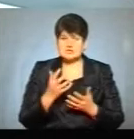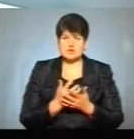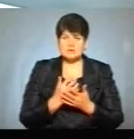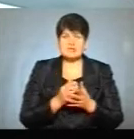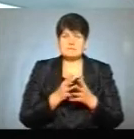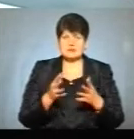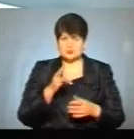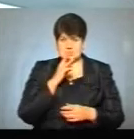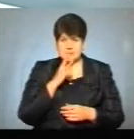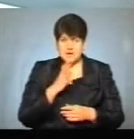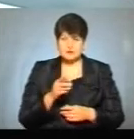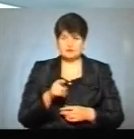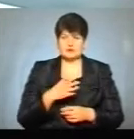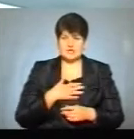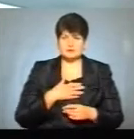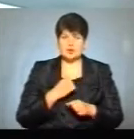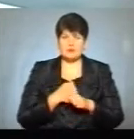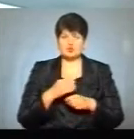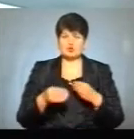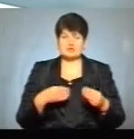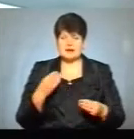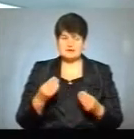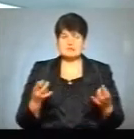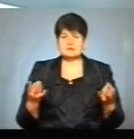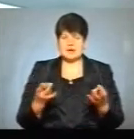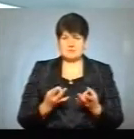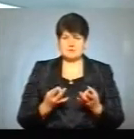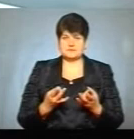заробітну плату. Тому нашим роботодавцям все ж таки треба